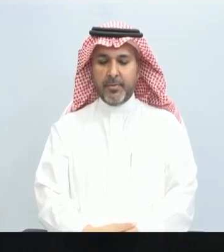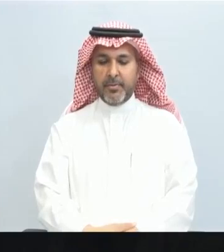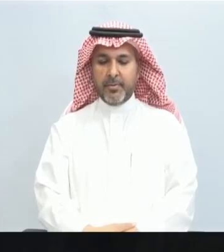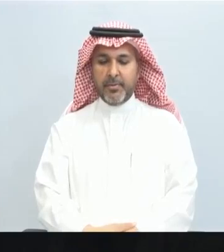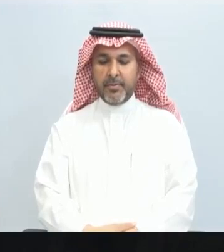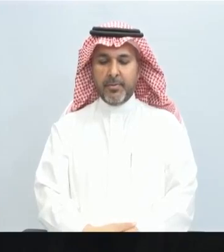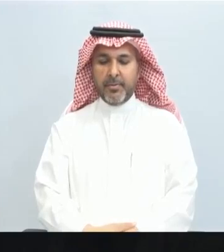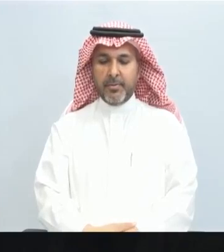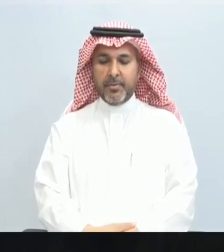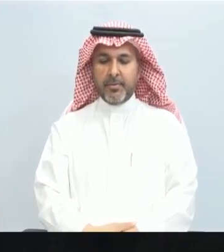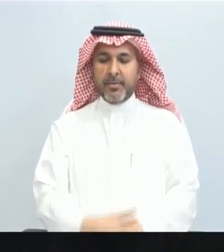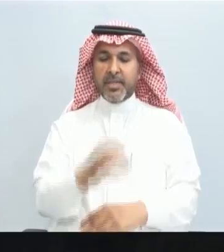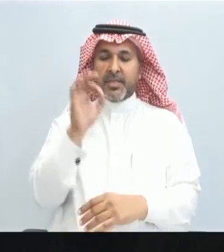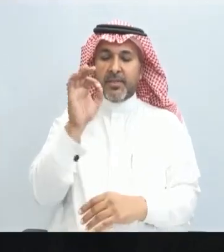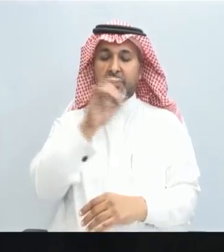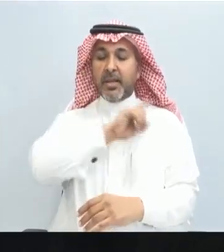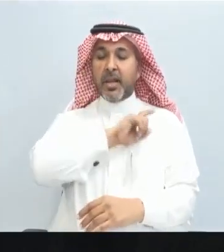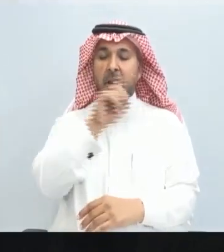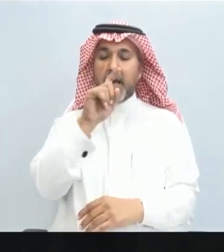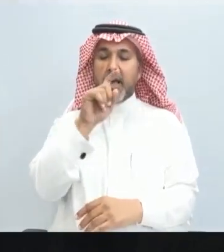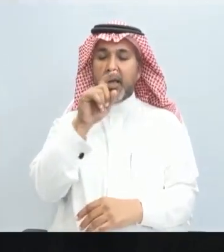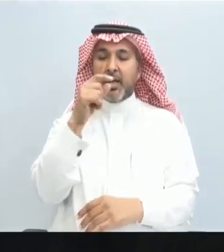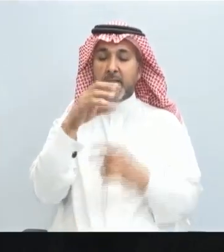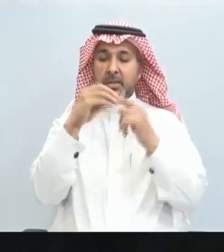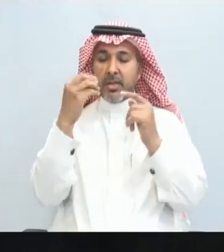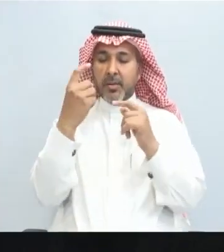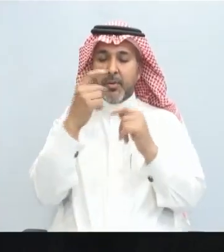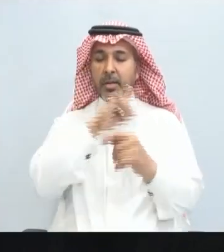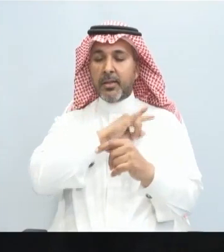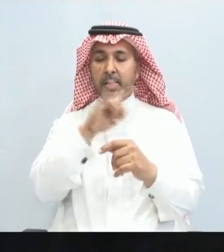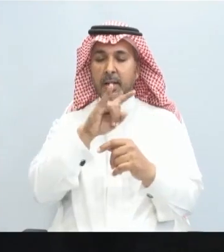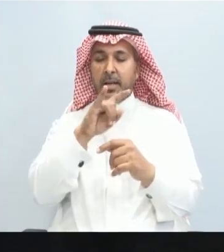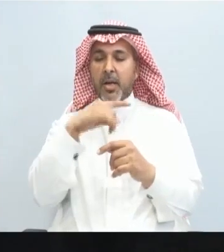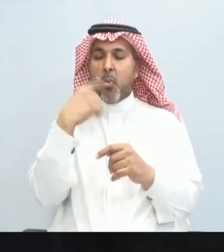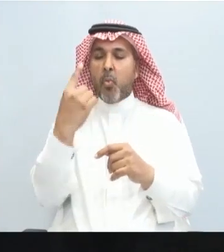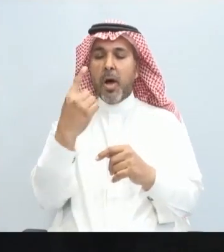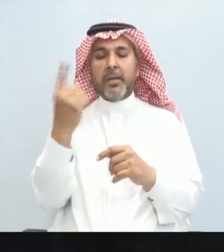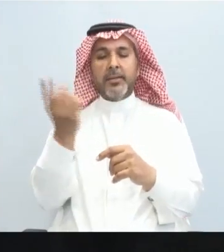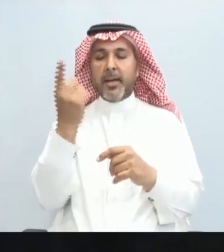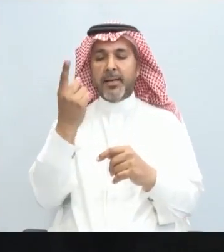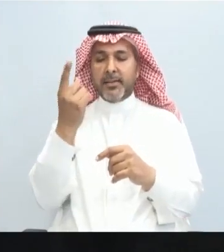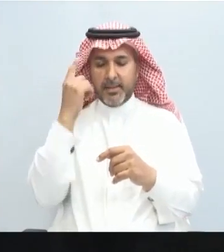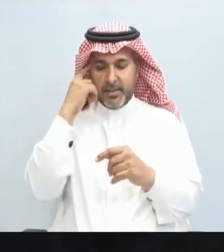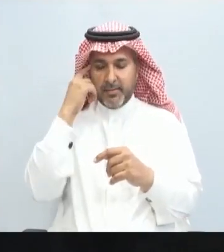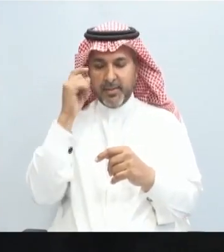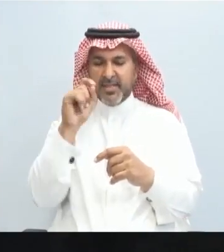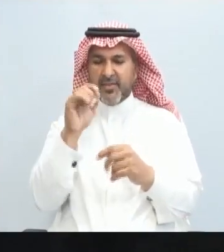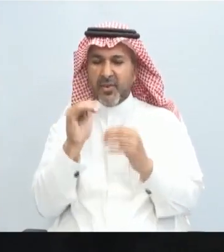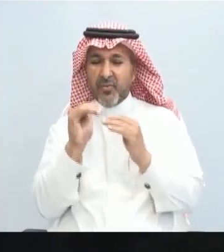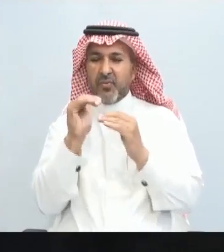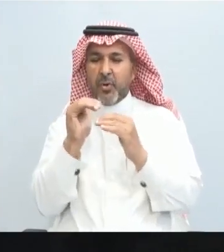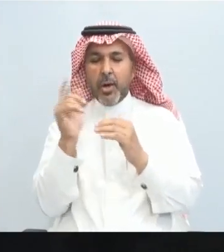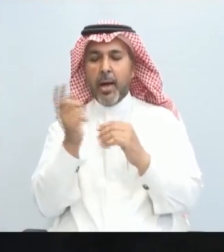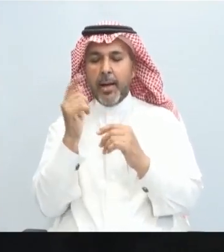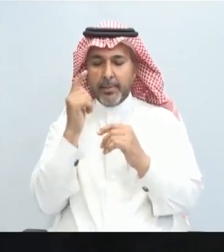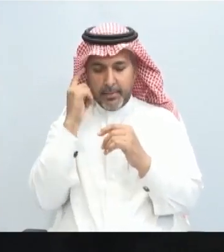عندي مشكله 0.001 اهم شيء اعلى من الصفر ما عندي اي مشكله من الصفر مفتوح الى الما لا نهايه هذا